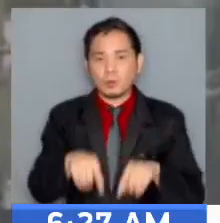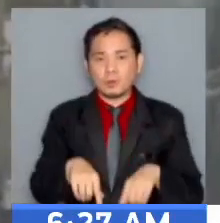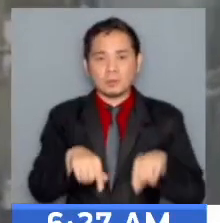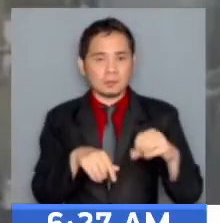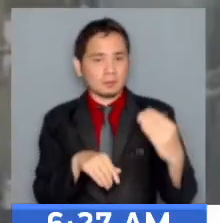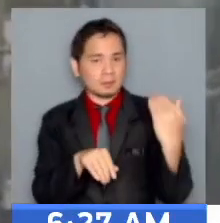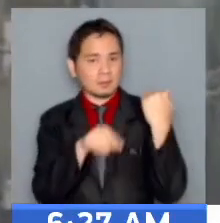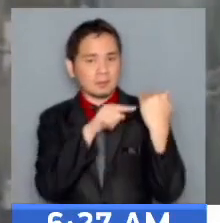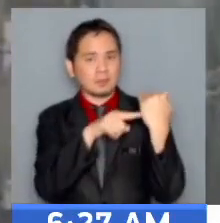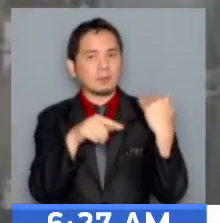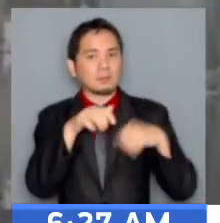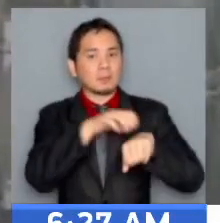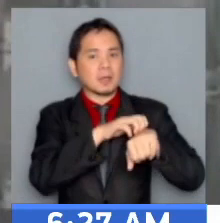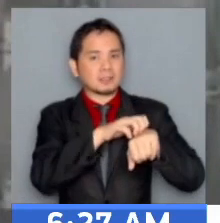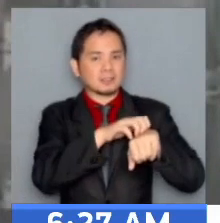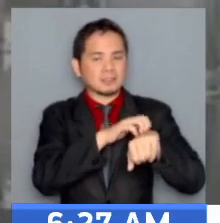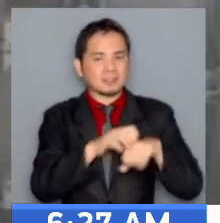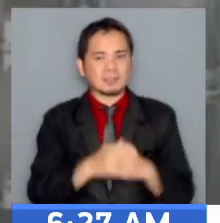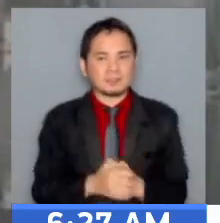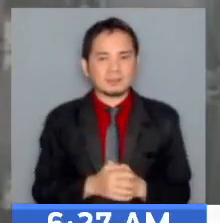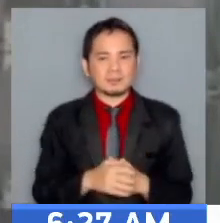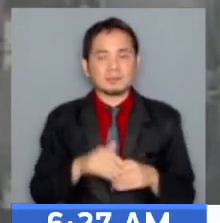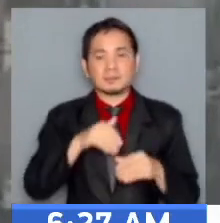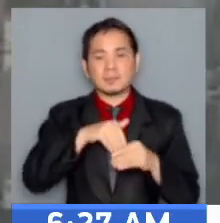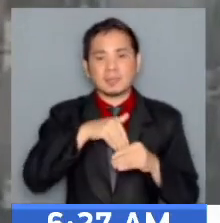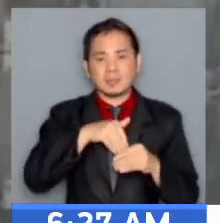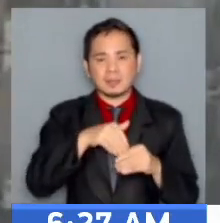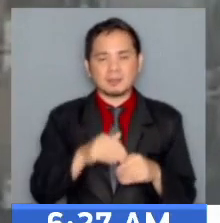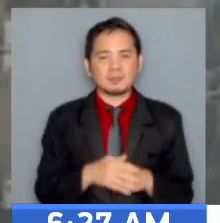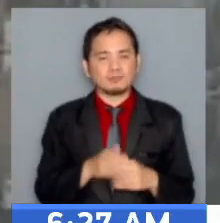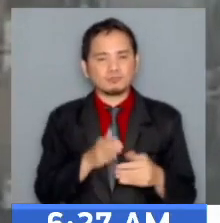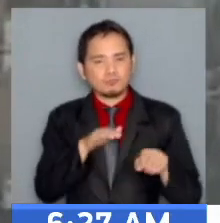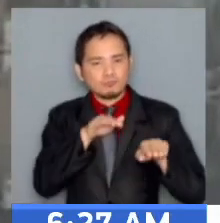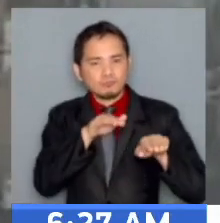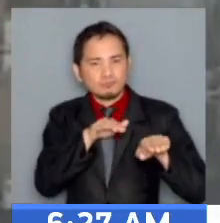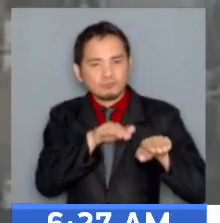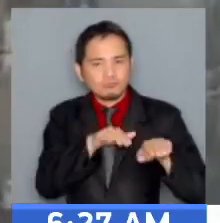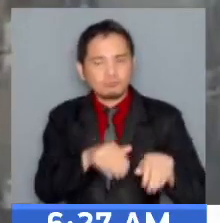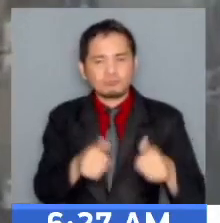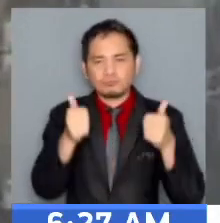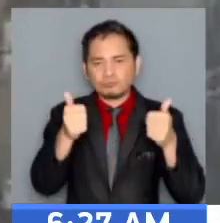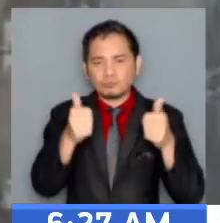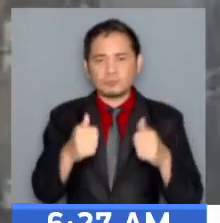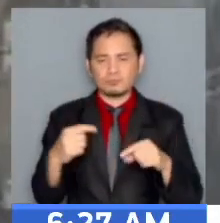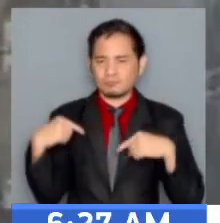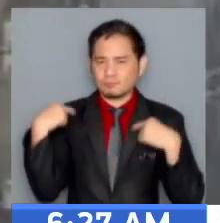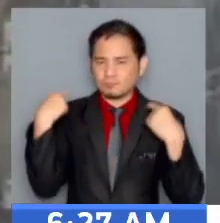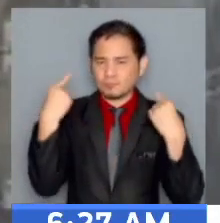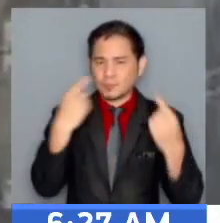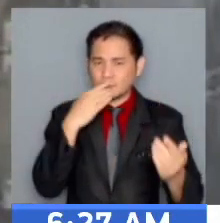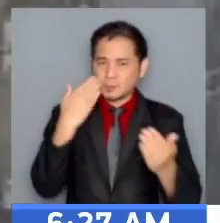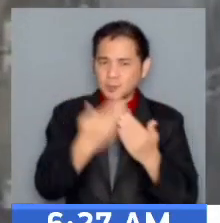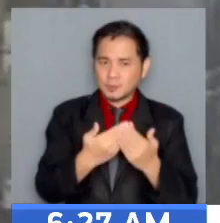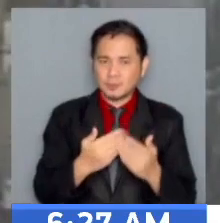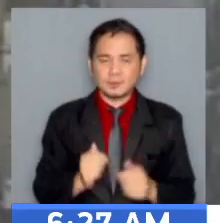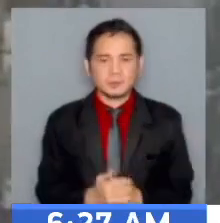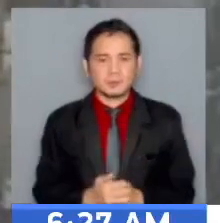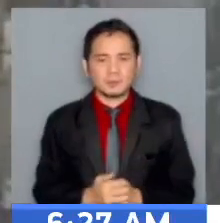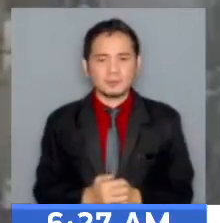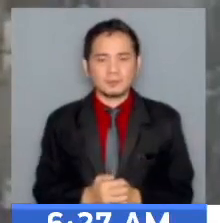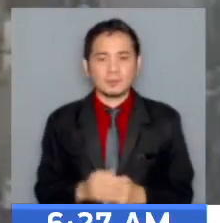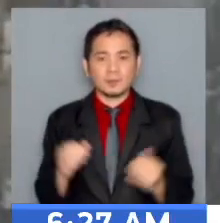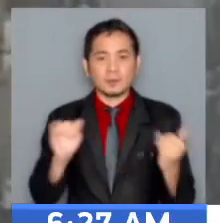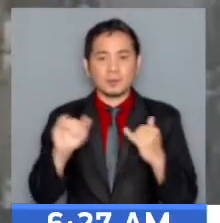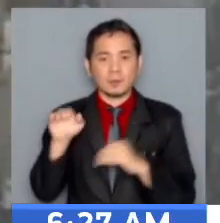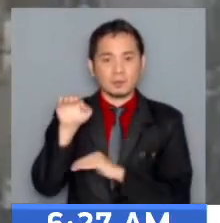Maluwag-luwag kumpara sa karaniwang araw na halos walang galawan sa bahagian. So far so good, pati po yung gawing kaliwa, yan naman